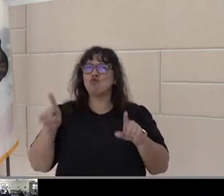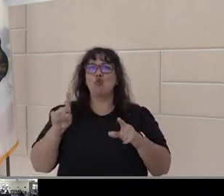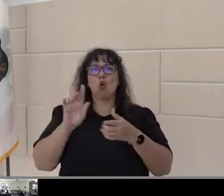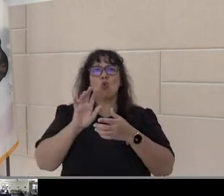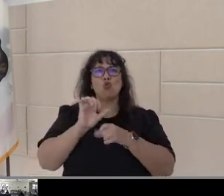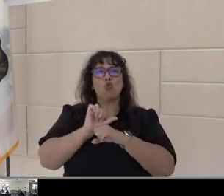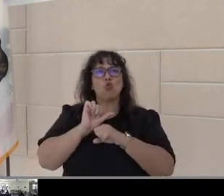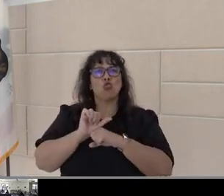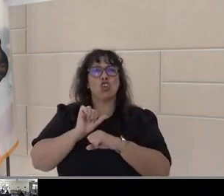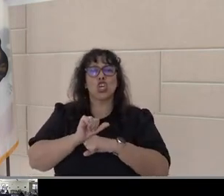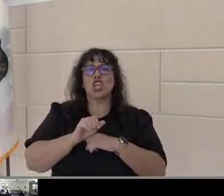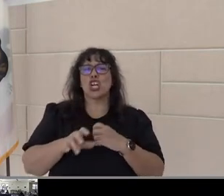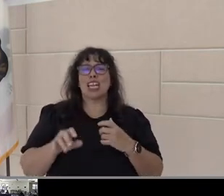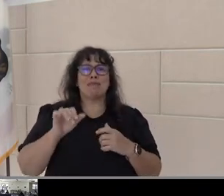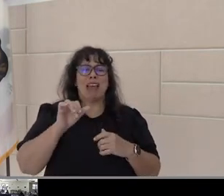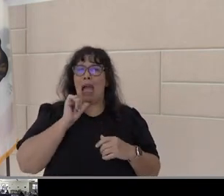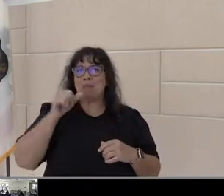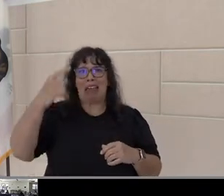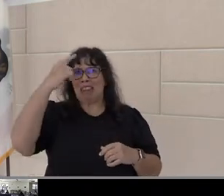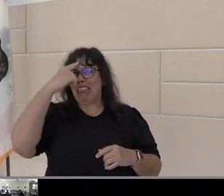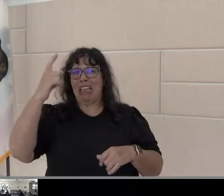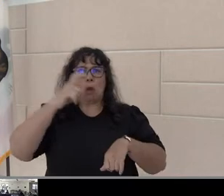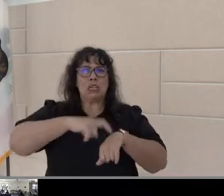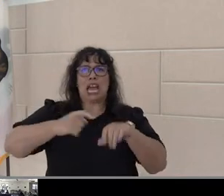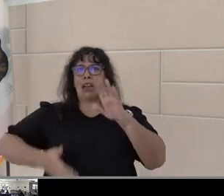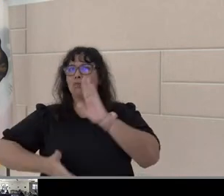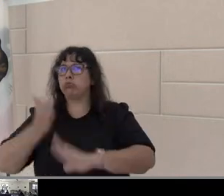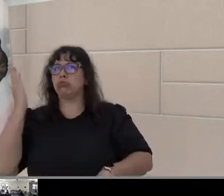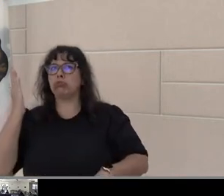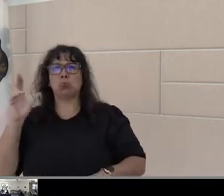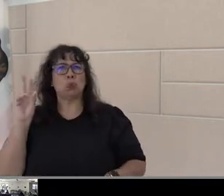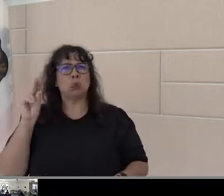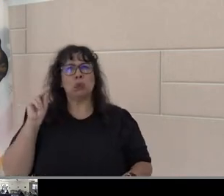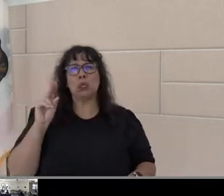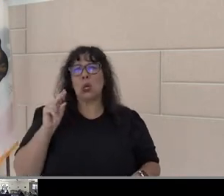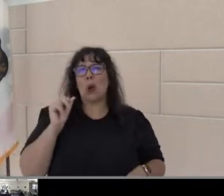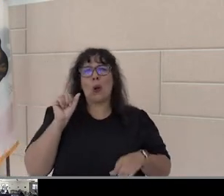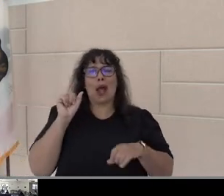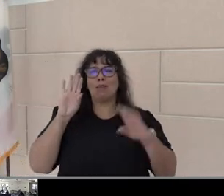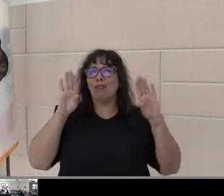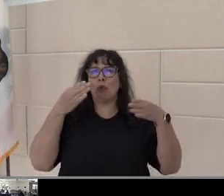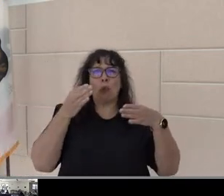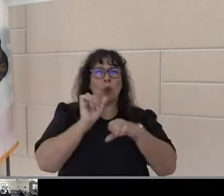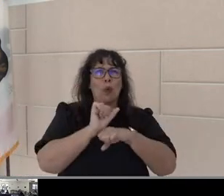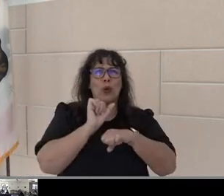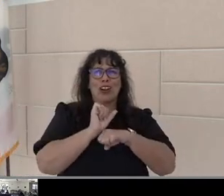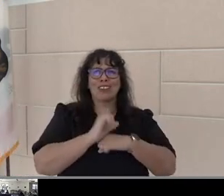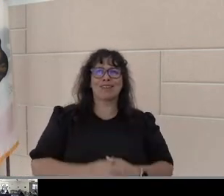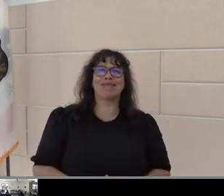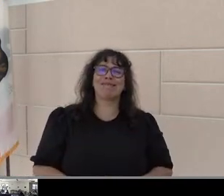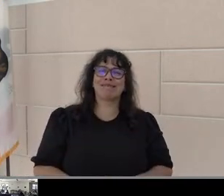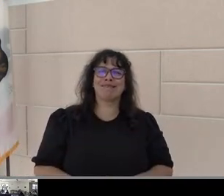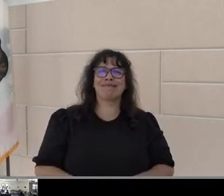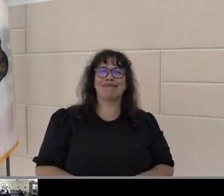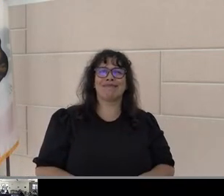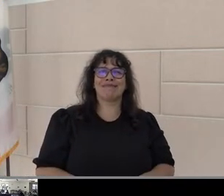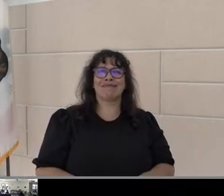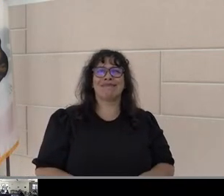ពេលណាយើងមកធ្វើការយើងមិនបានគិតថាតើយើងនឹងចេញទៅផ្ទះវិញស្មានណាទេ